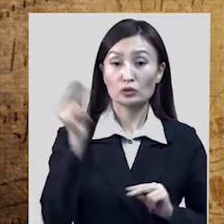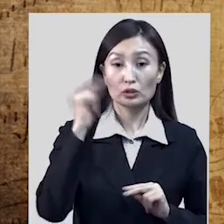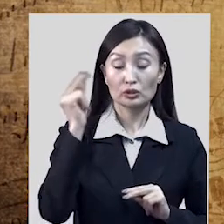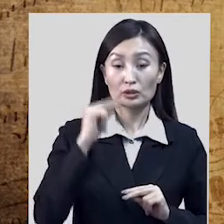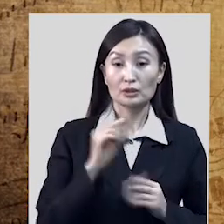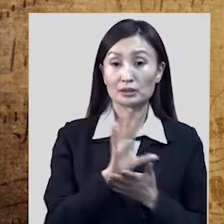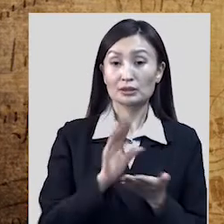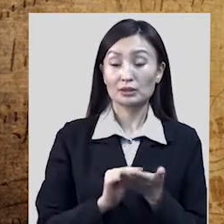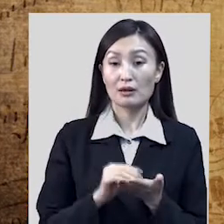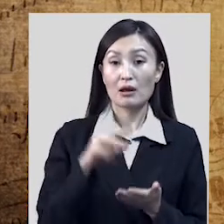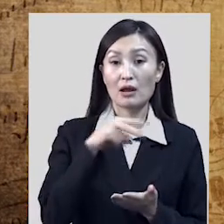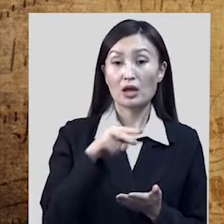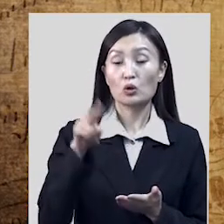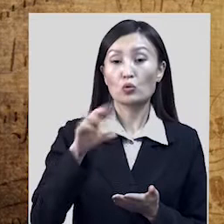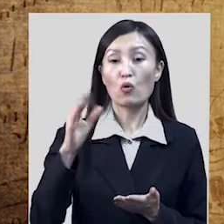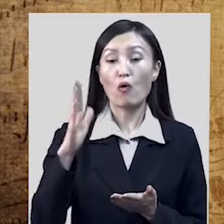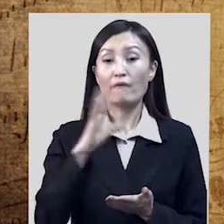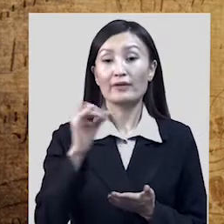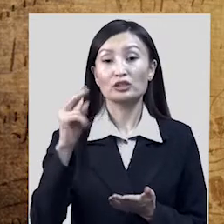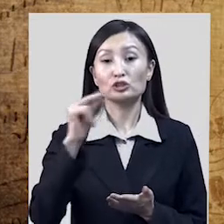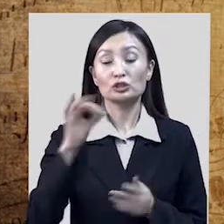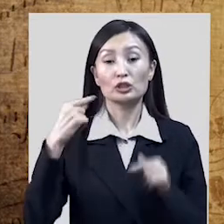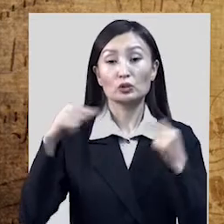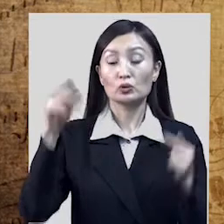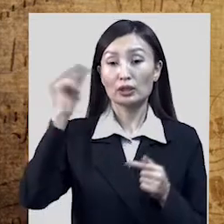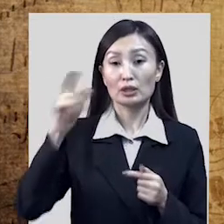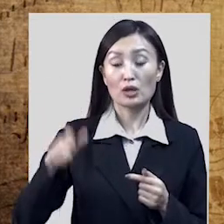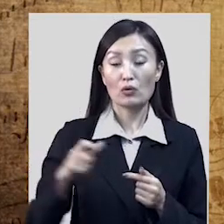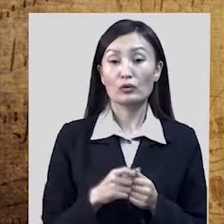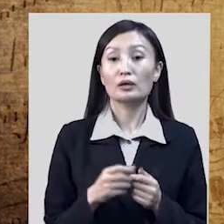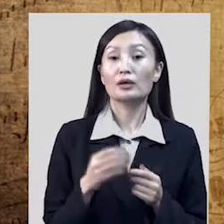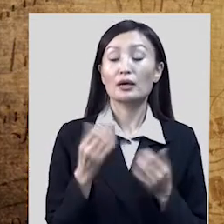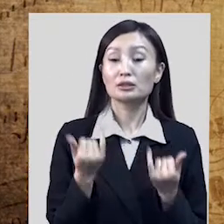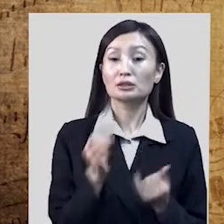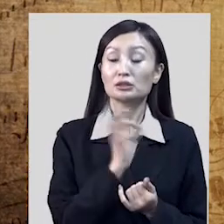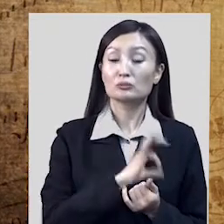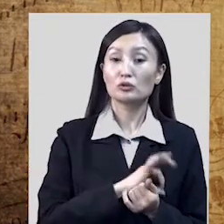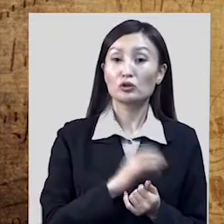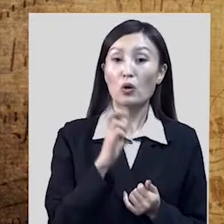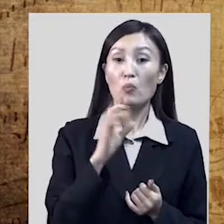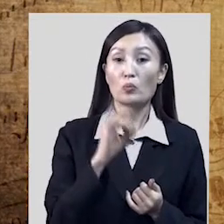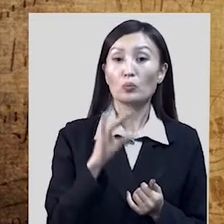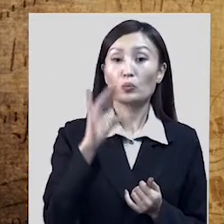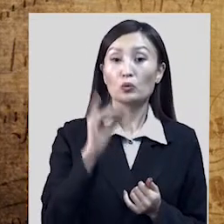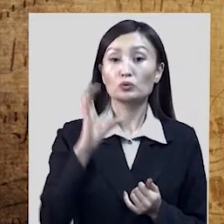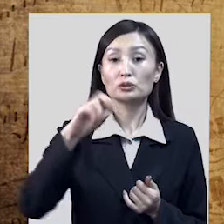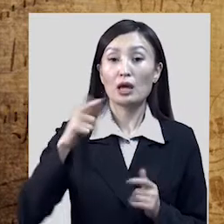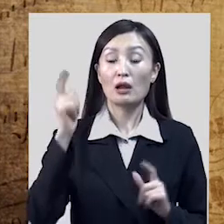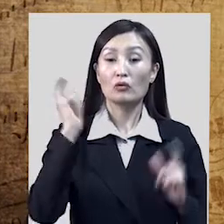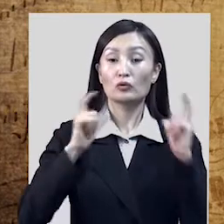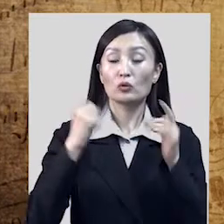и цитировали леонардо да винчи и другие светила науки канон использовался в брюссельском университете то